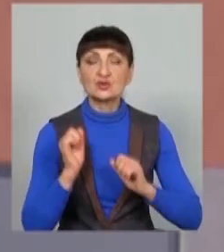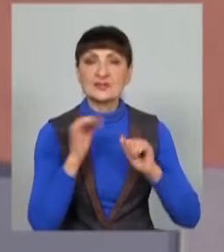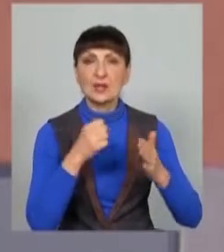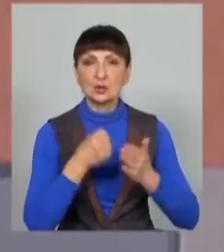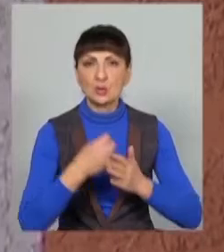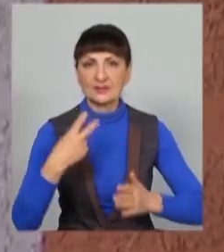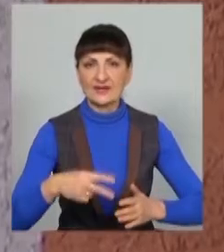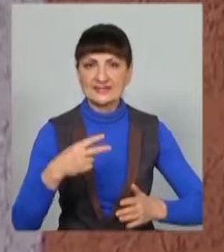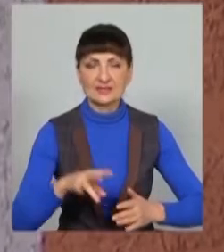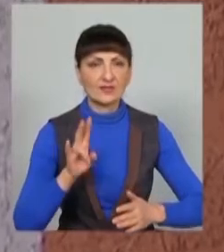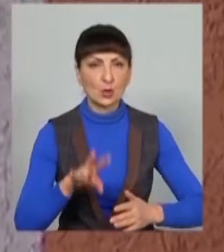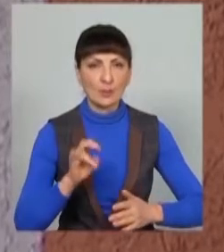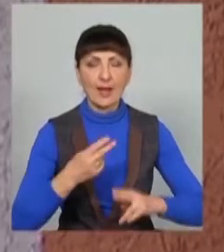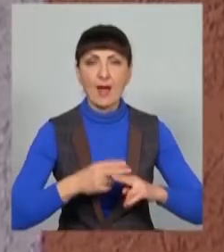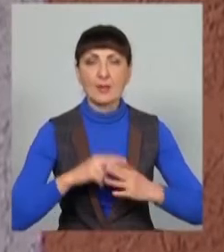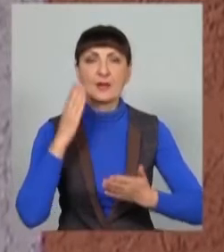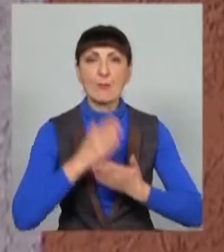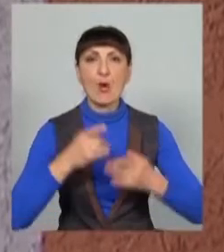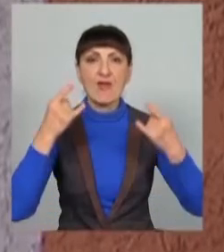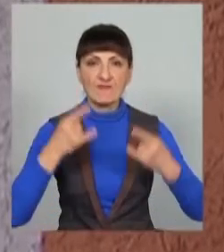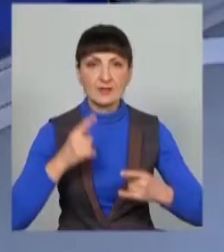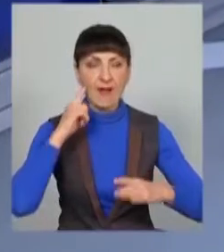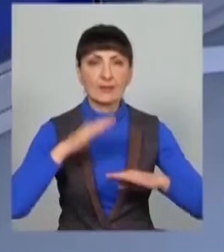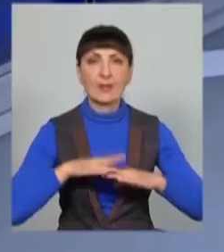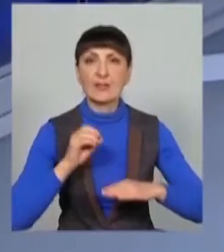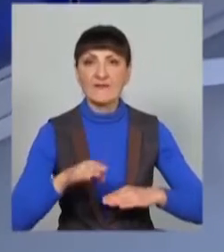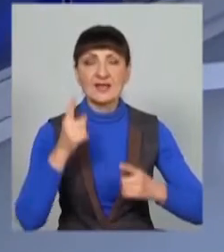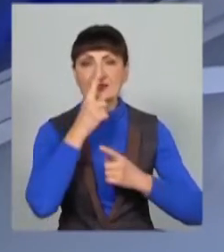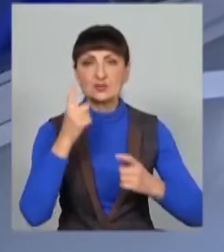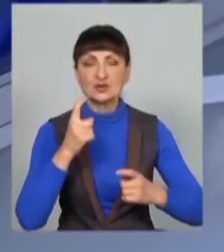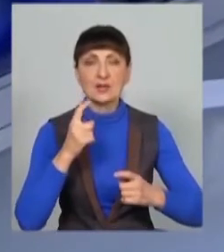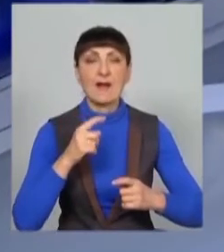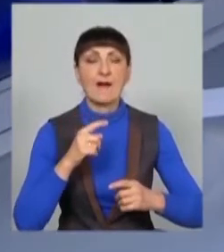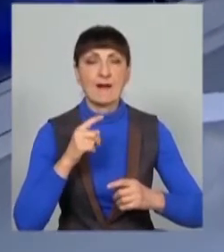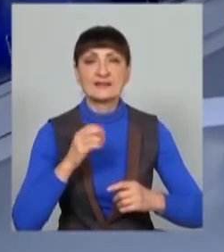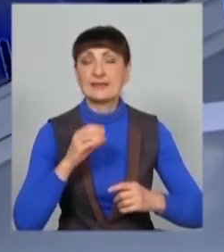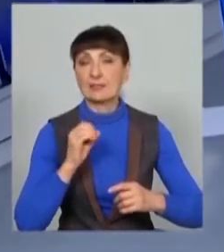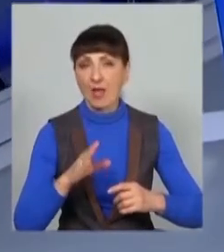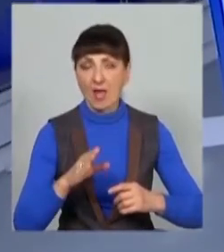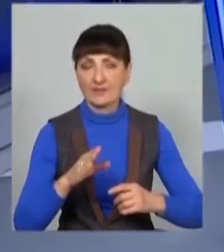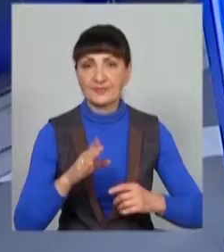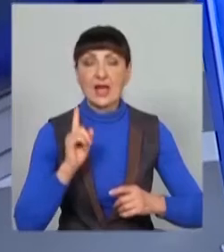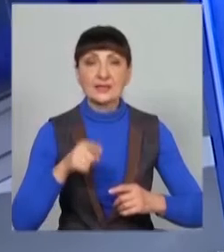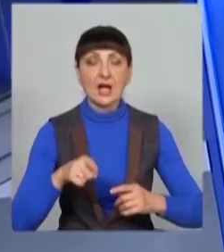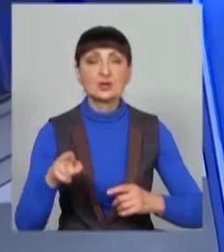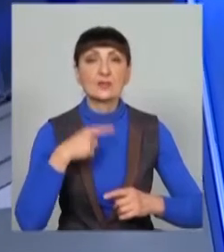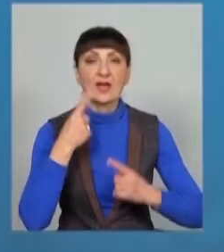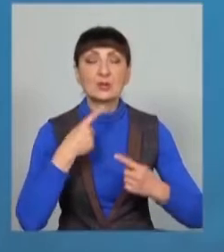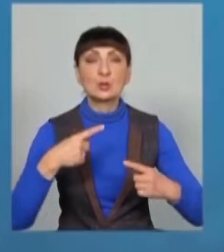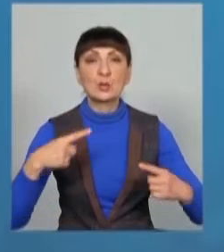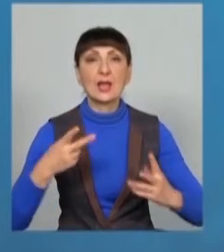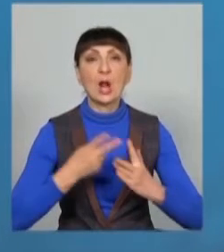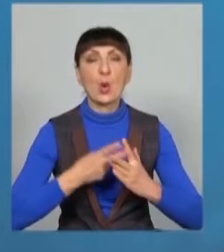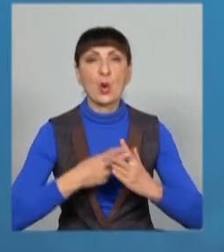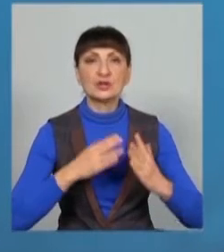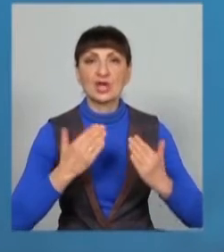20 ноября об этом в прямом эфире программы акимат life сообщил бак отжался гента iv глава мегаполиса а также рассказал и о других льготных